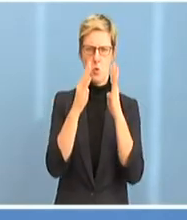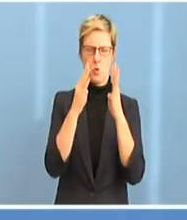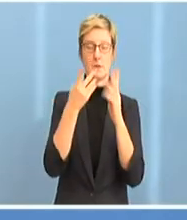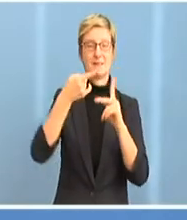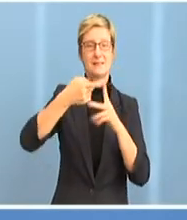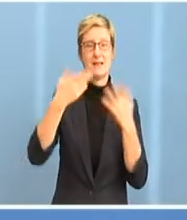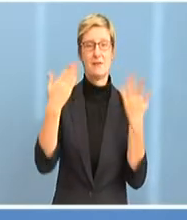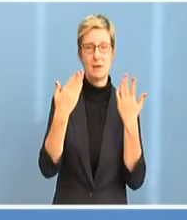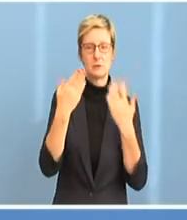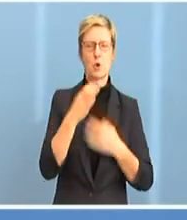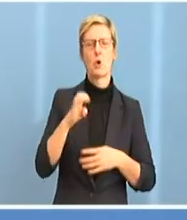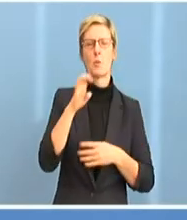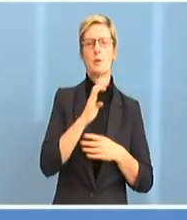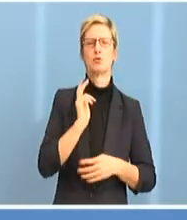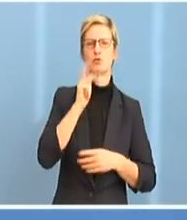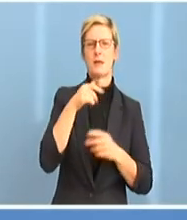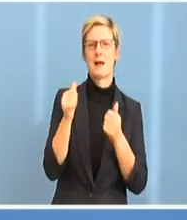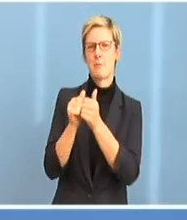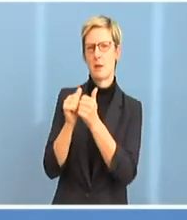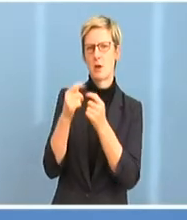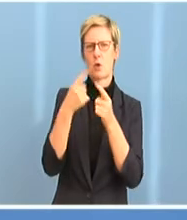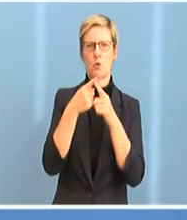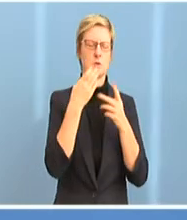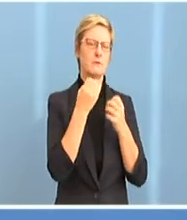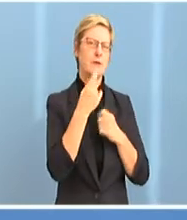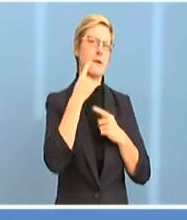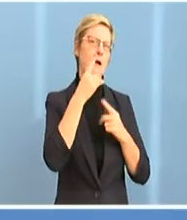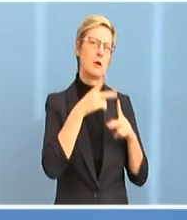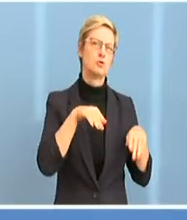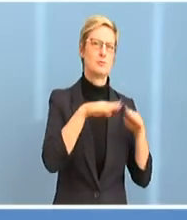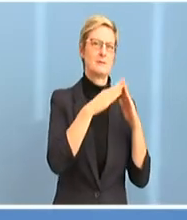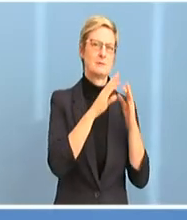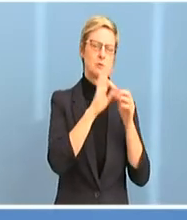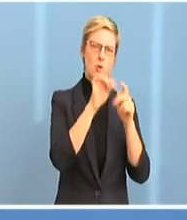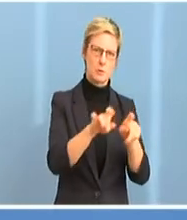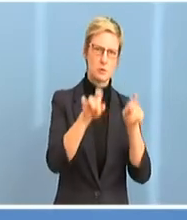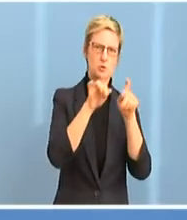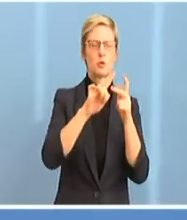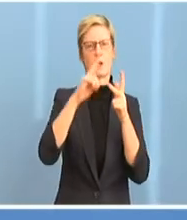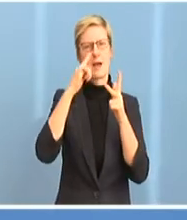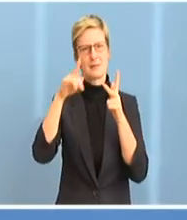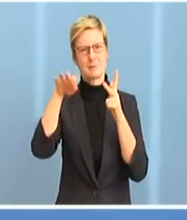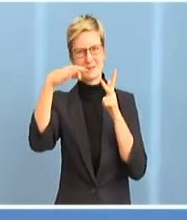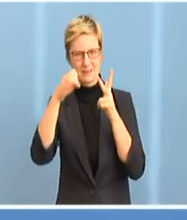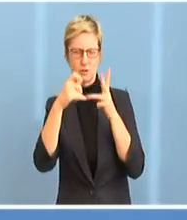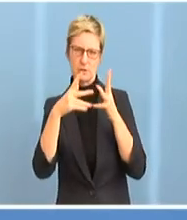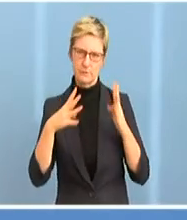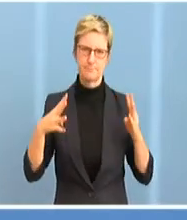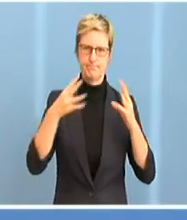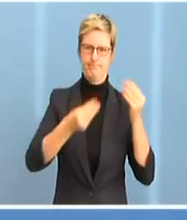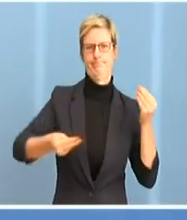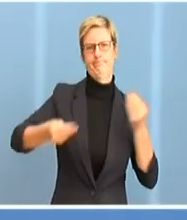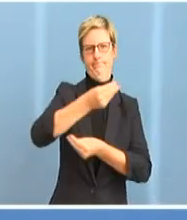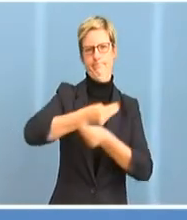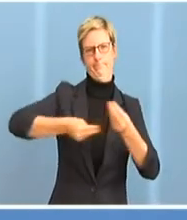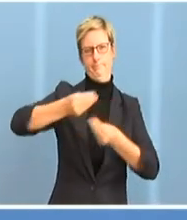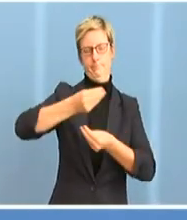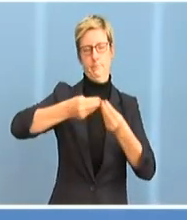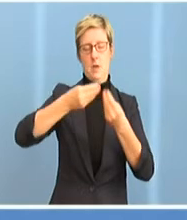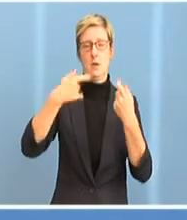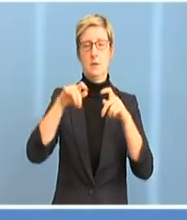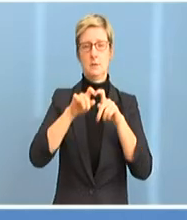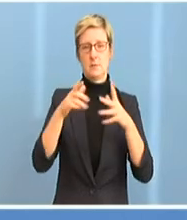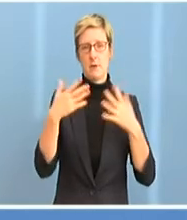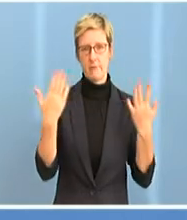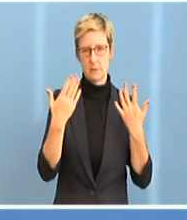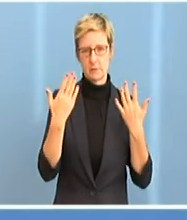europäischen Sozialpartnern und den Spitzen des Rates, der Kommission und der Ratspräsidentschaft dient. Das Thema diesmal ist gemeinsam